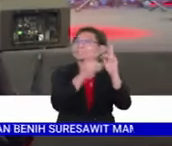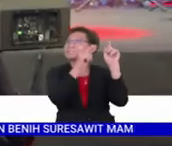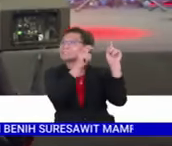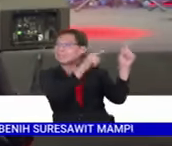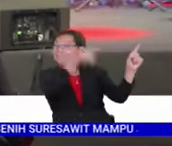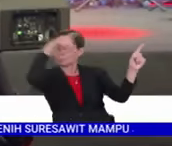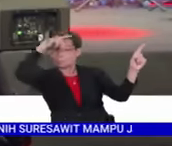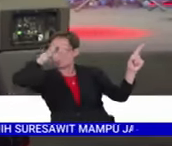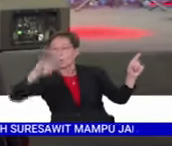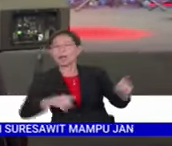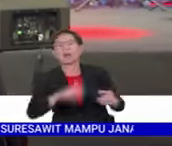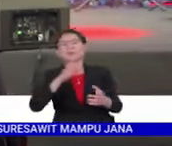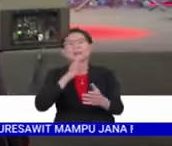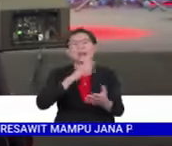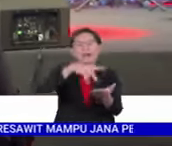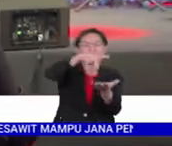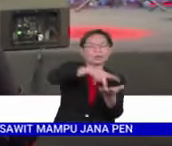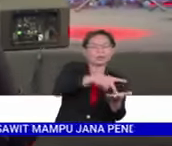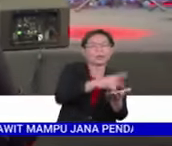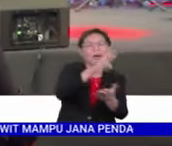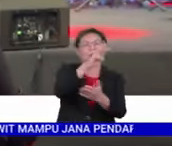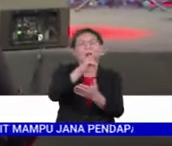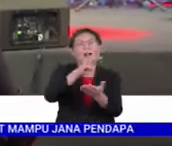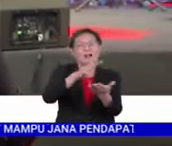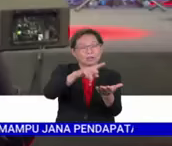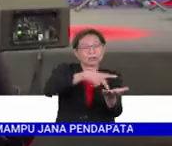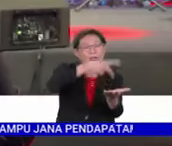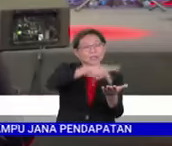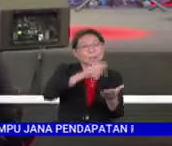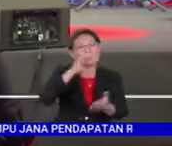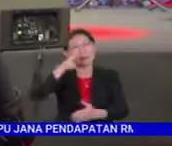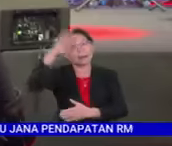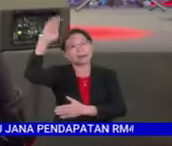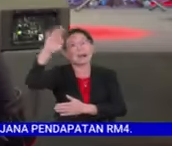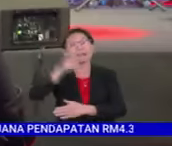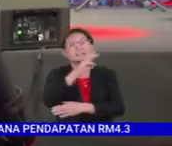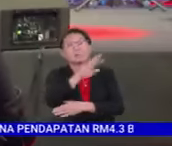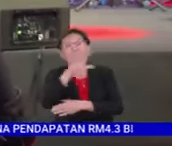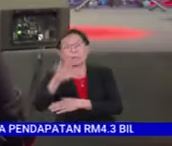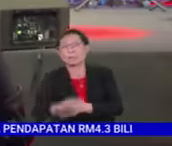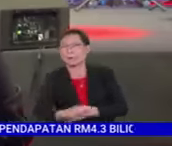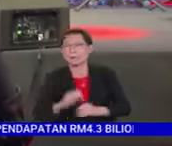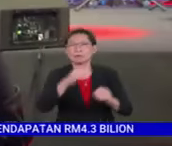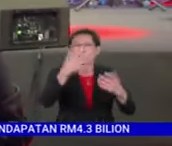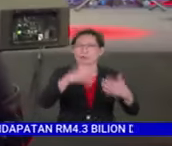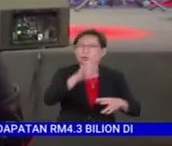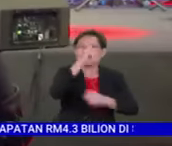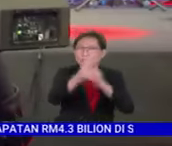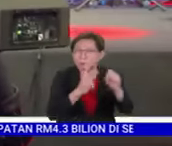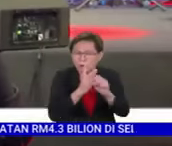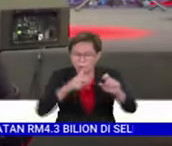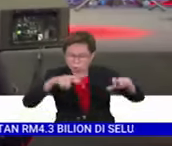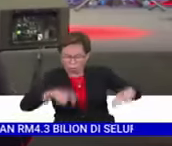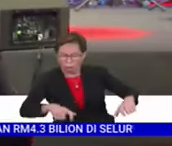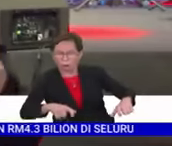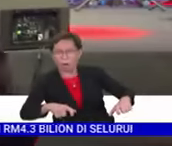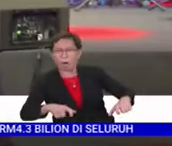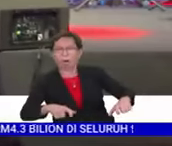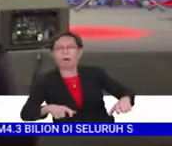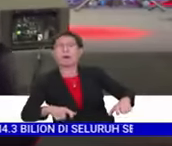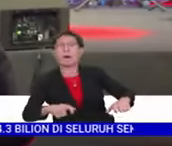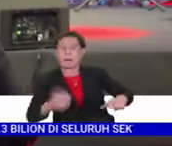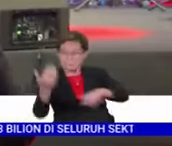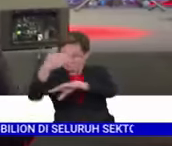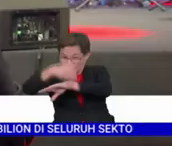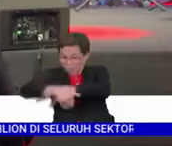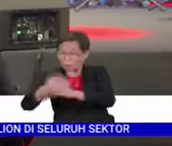bercakap mengenai konsert Merdeka 65 setelah 2 tahun RTM tidak mengadakan sebarang konsert bersempena dengan sambutan Hari Kebangsaan pada malam